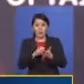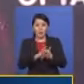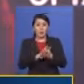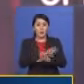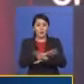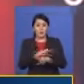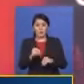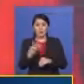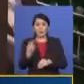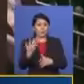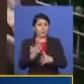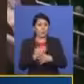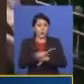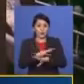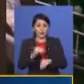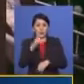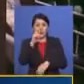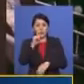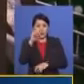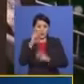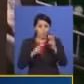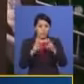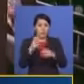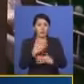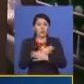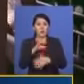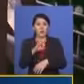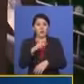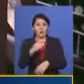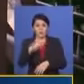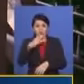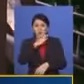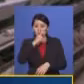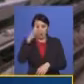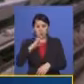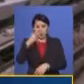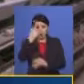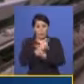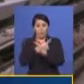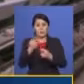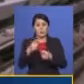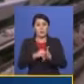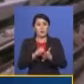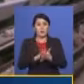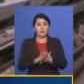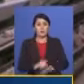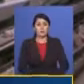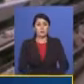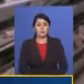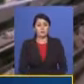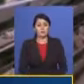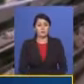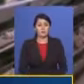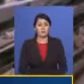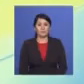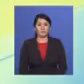онда қаржылай көмек көрсетілмейді. Құс фабрикаларындағы құс өлімі ресми түрде тек солтүстік Қазақстан облысында ғана тіркелген. Аяулым Жолмұханова, Елена Горбин,